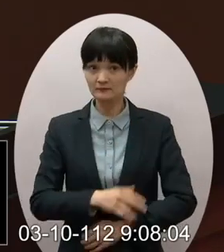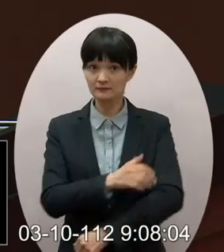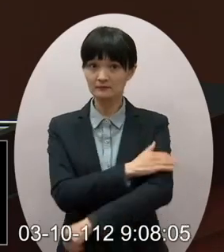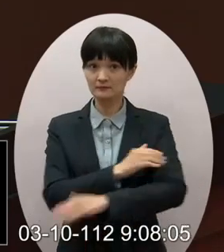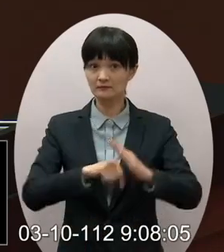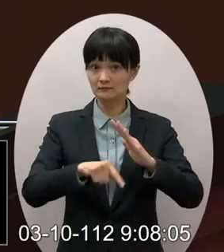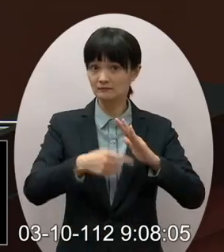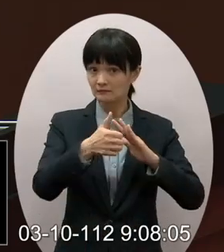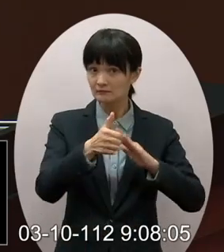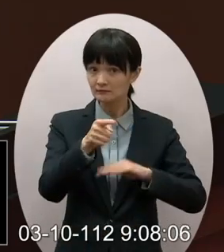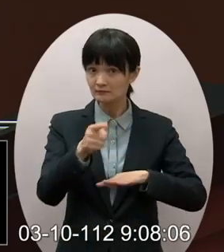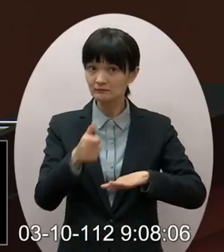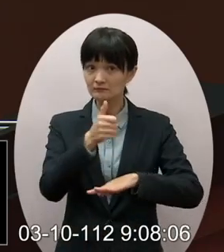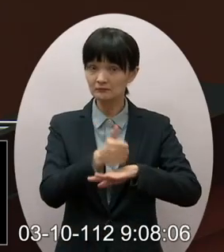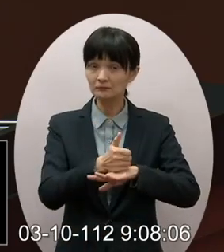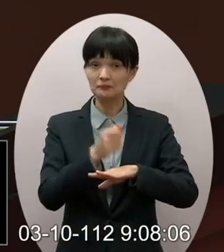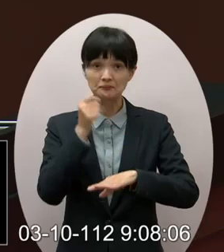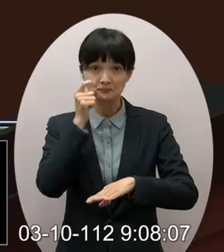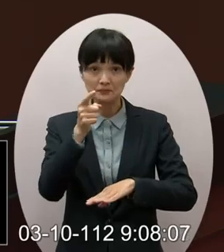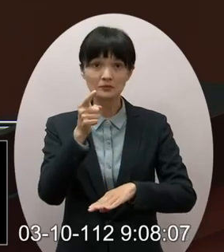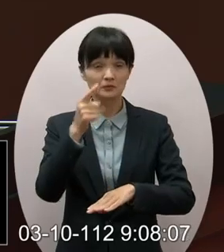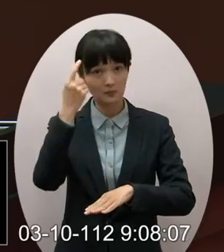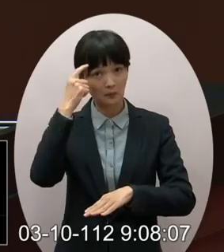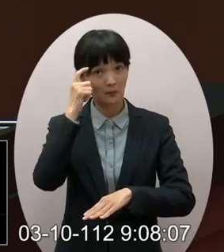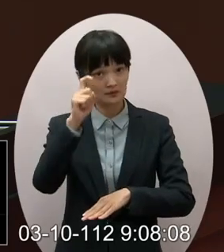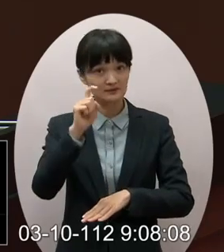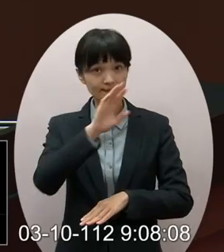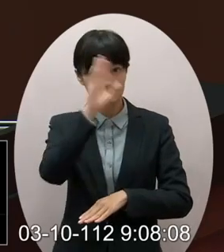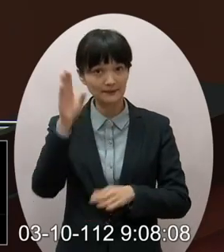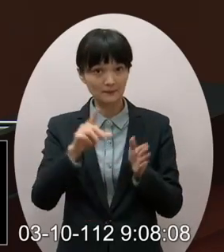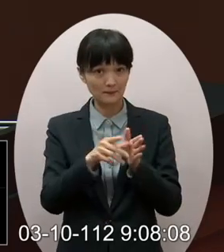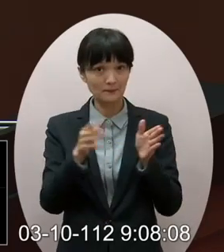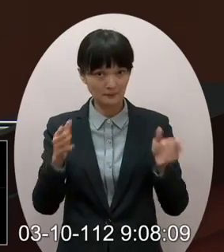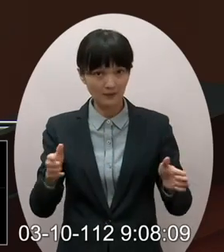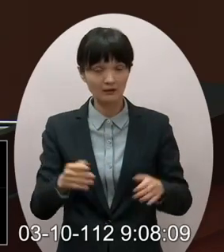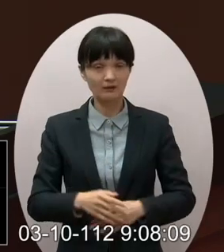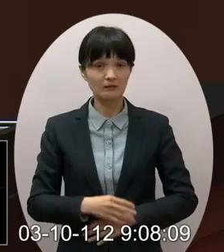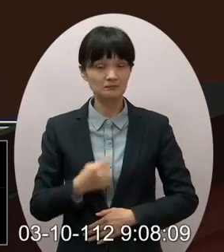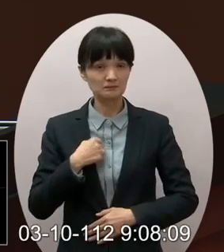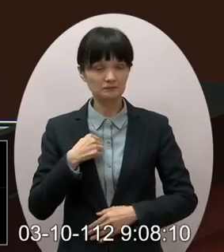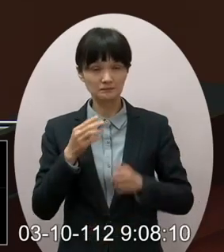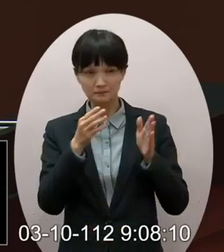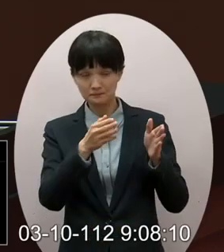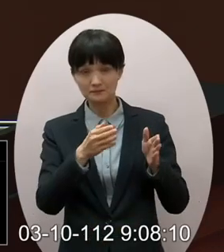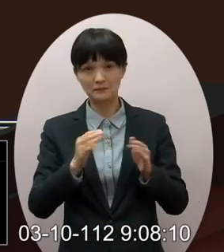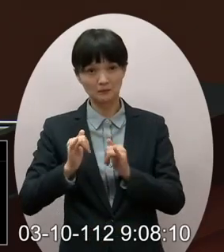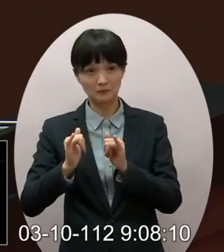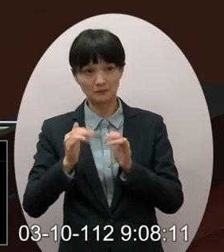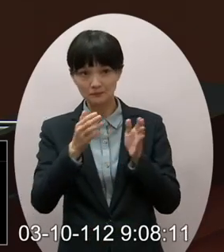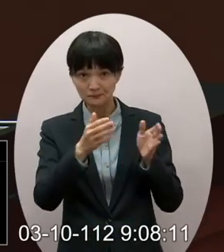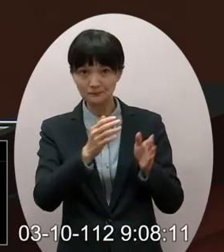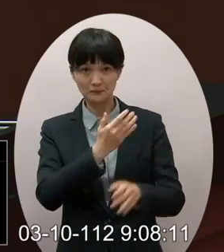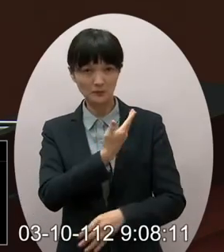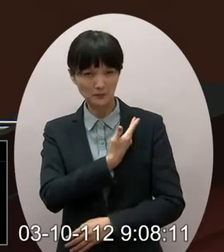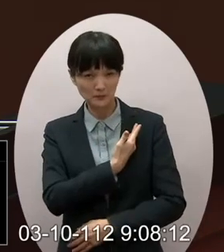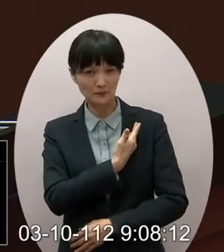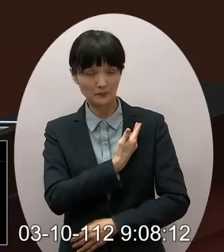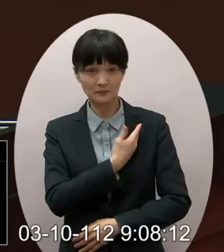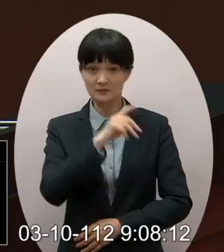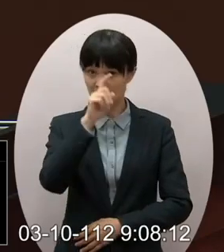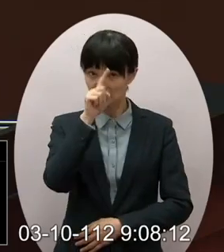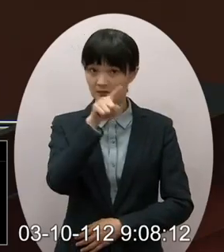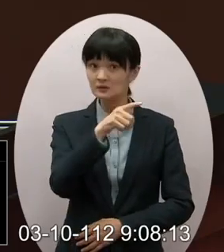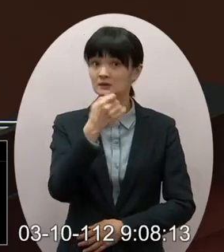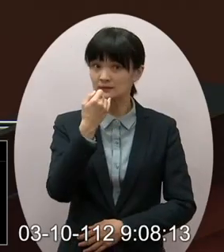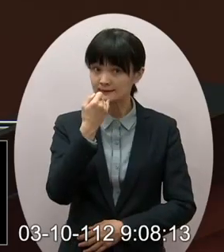长，你已经上任一个月又十天了，我们对于你的容忍，国人对于你的容忍，就是期待你